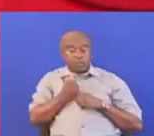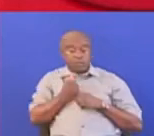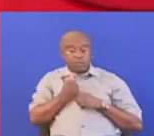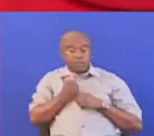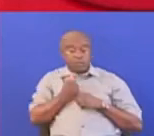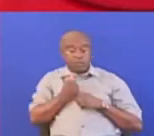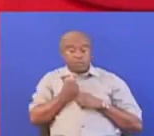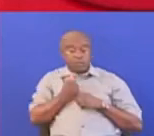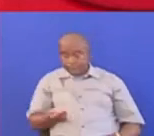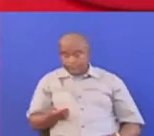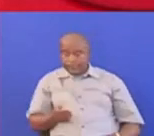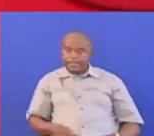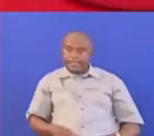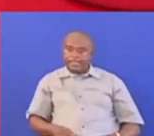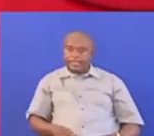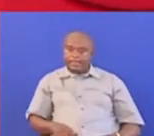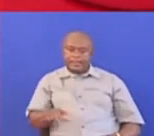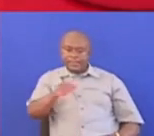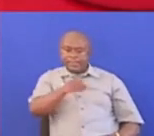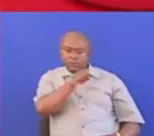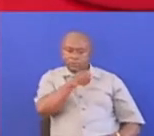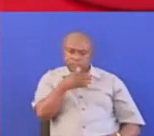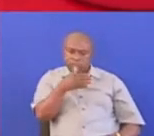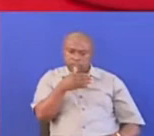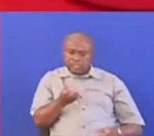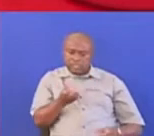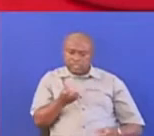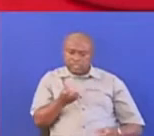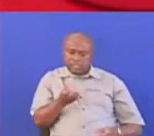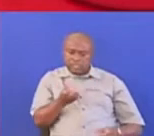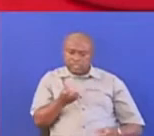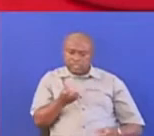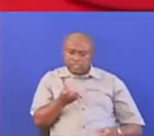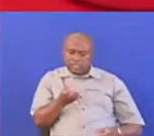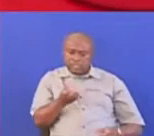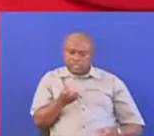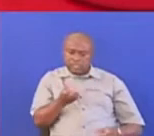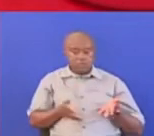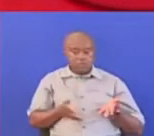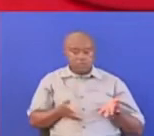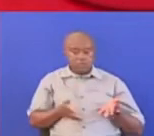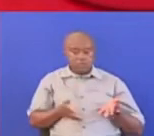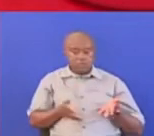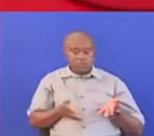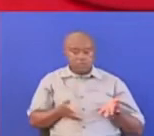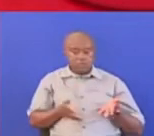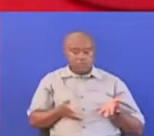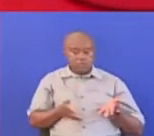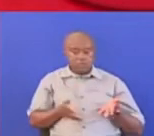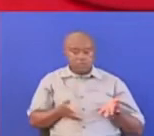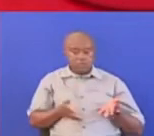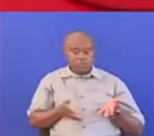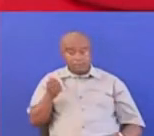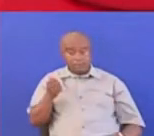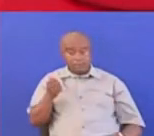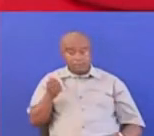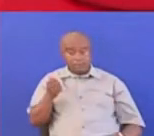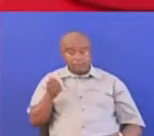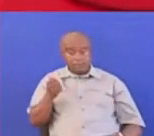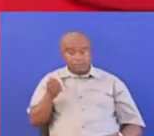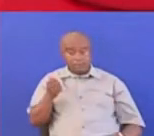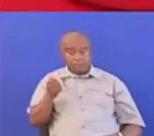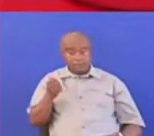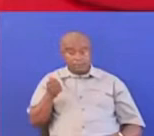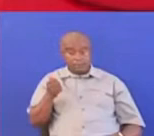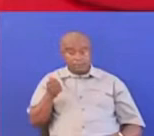na wao sasa hili eneo ambalo limetolewa na Mheshimiwa liweze kuwa na tija ya kuongeza uzalishaji. Lakini